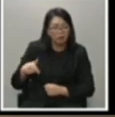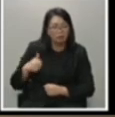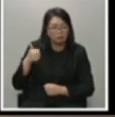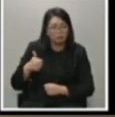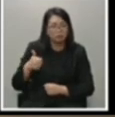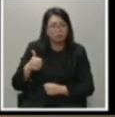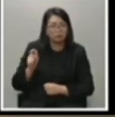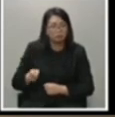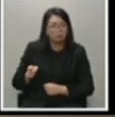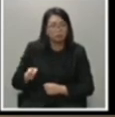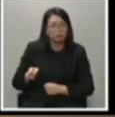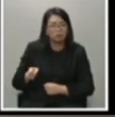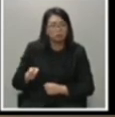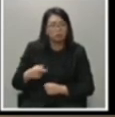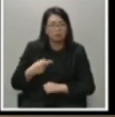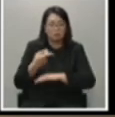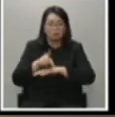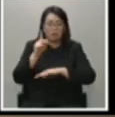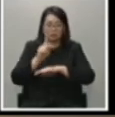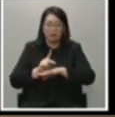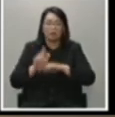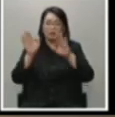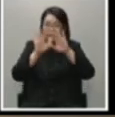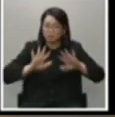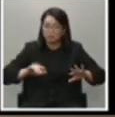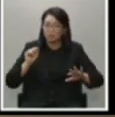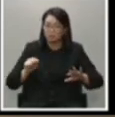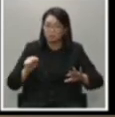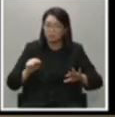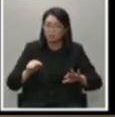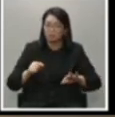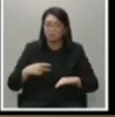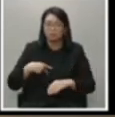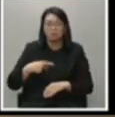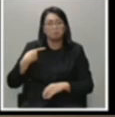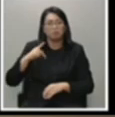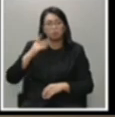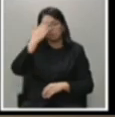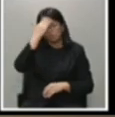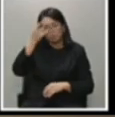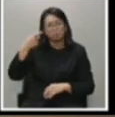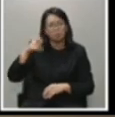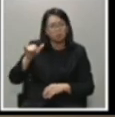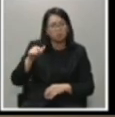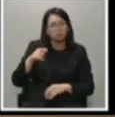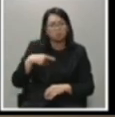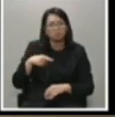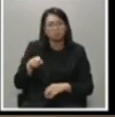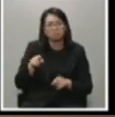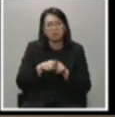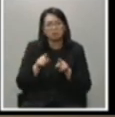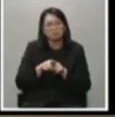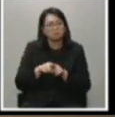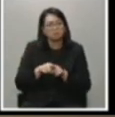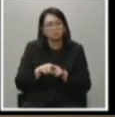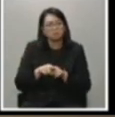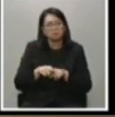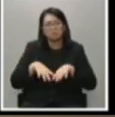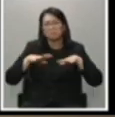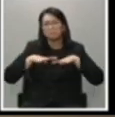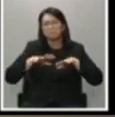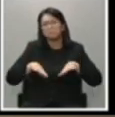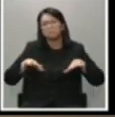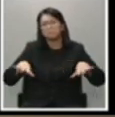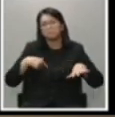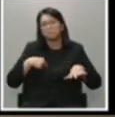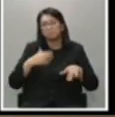ทำไมในตอนเป็นประธานอาเซียนพลเอกประยุทธ์จันทร์โอชาถึงเพิกเฉยไม่ผลักดันให้อาเซียนทำความตกล